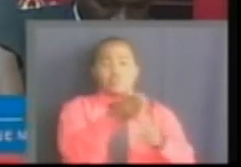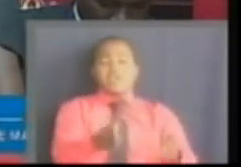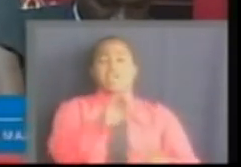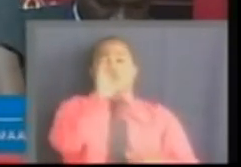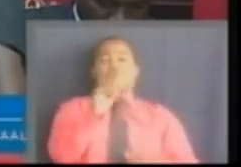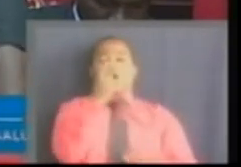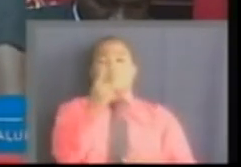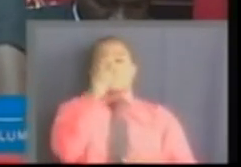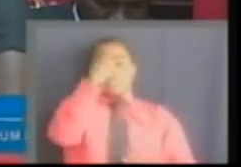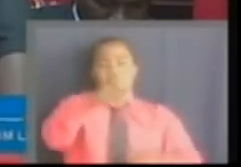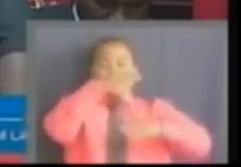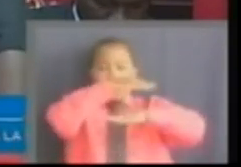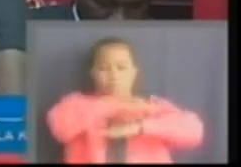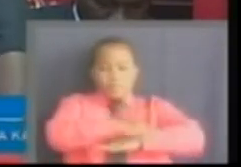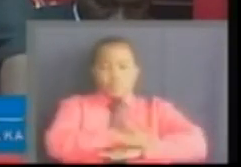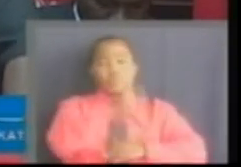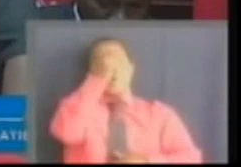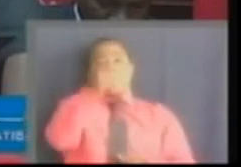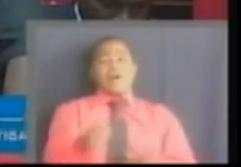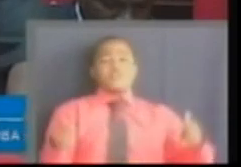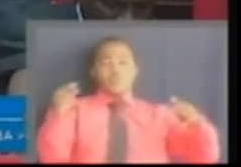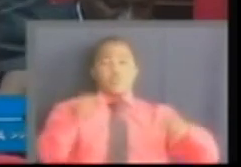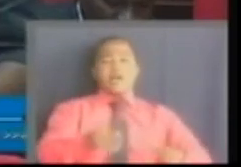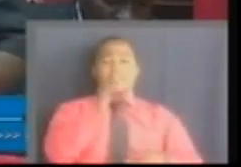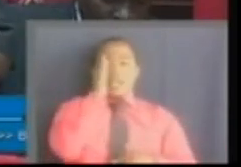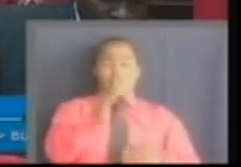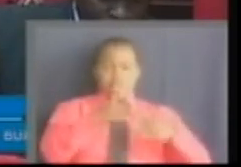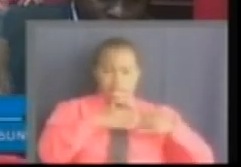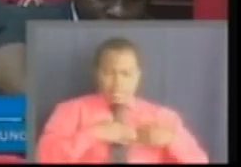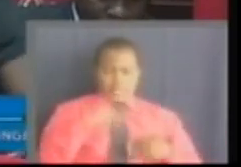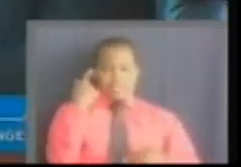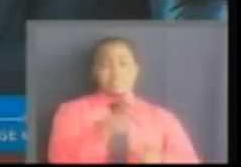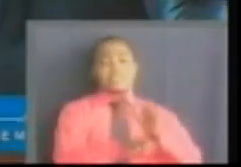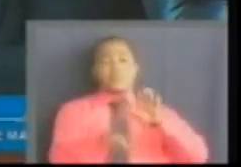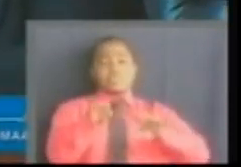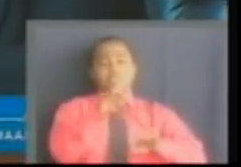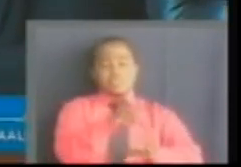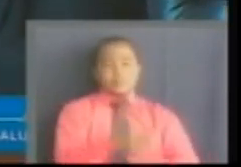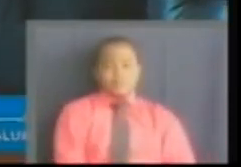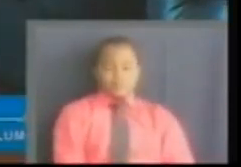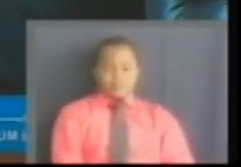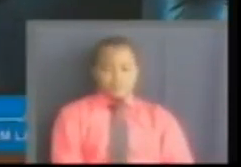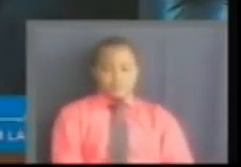mapumziko, watu wakachimbe, waje na hoja za msingi. Nakushukuru sana mwenyekiti. Taarifa mheshimiwa.